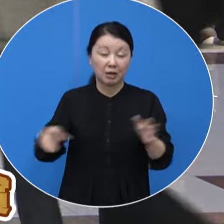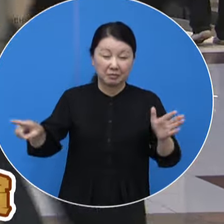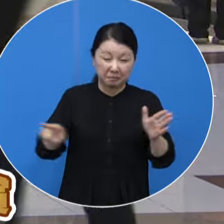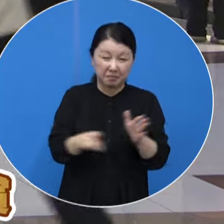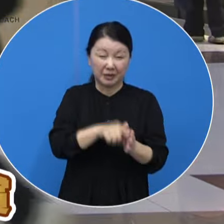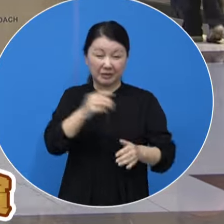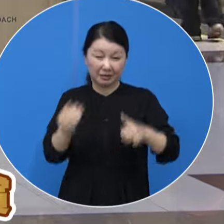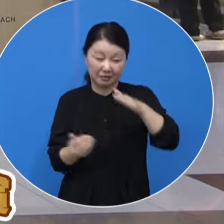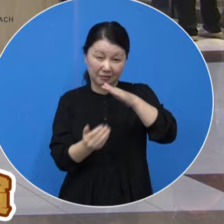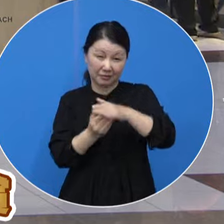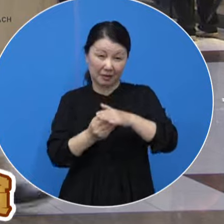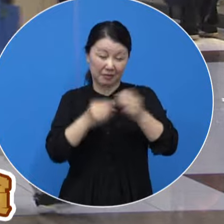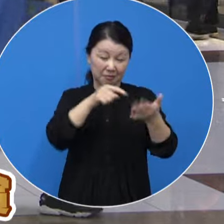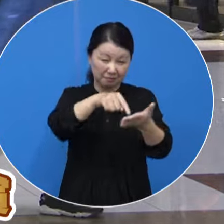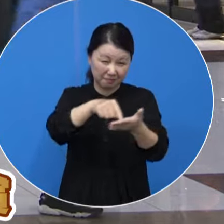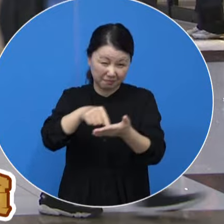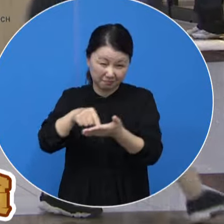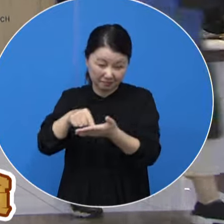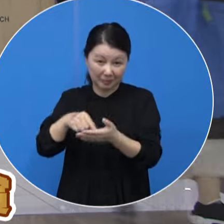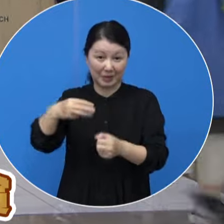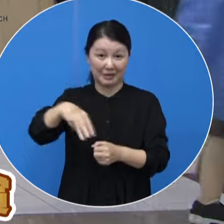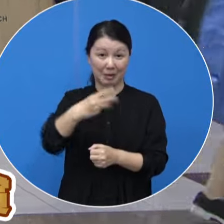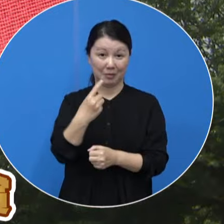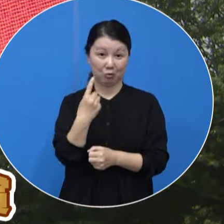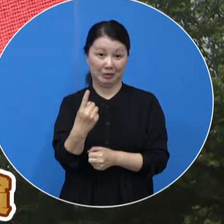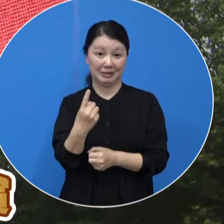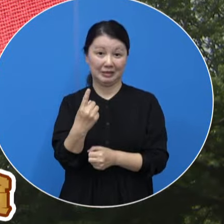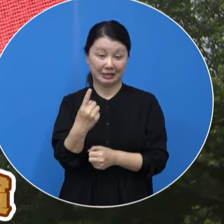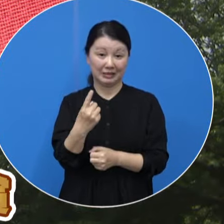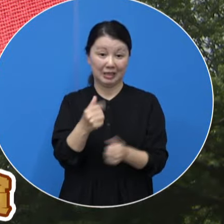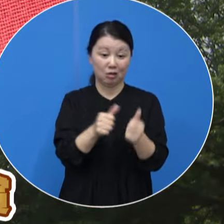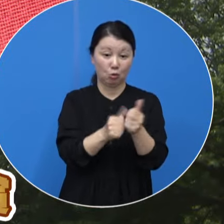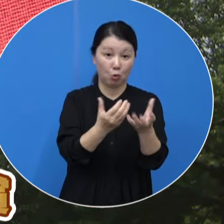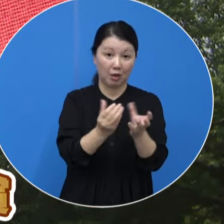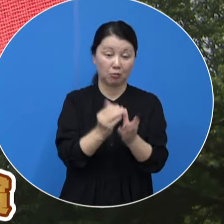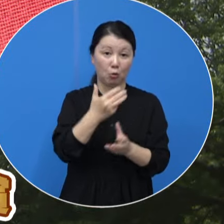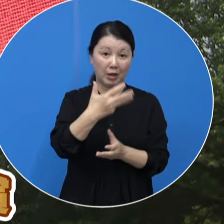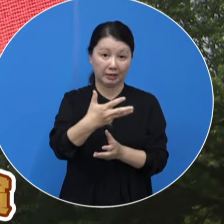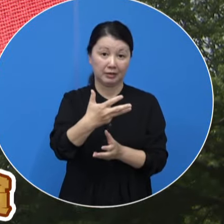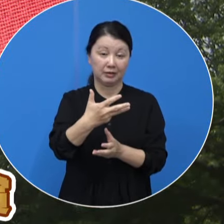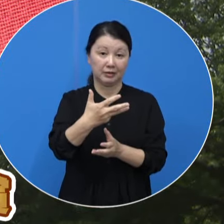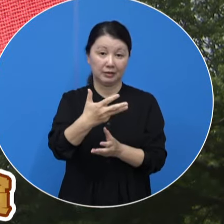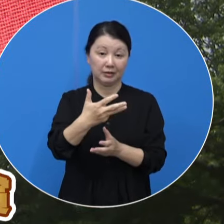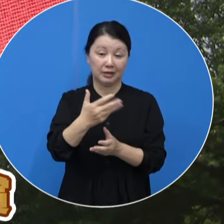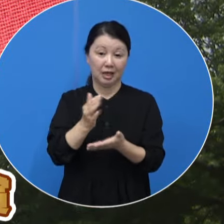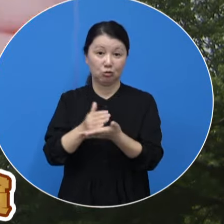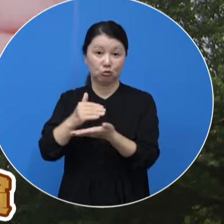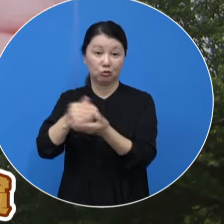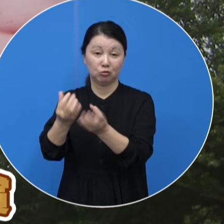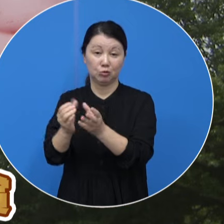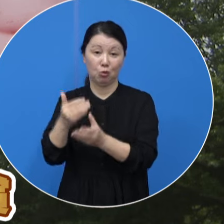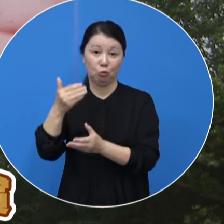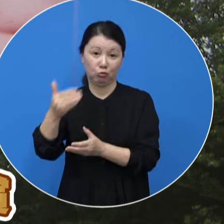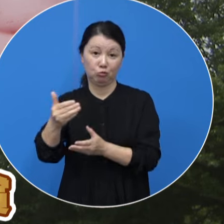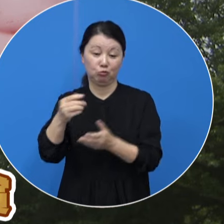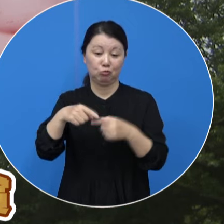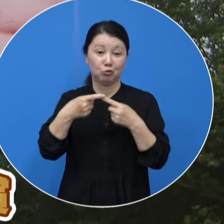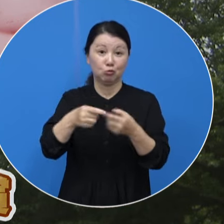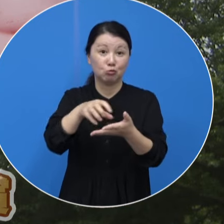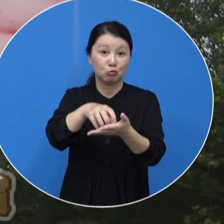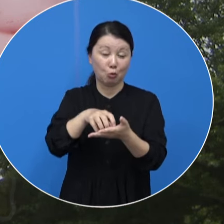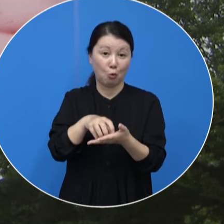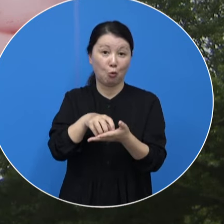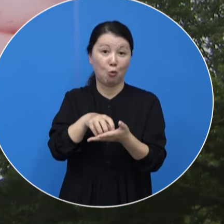過去最多301作品の応募があり、惣菜部門8作品、スイーツ部門9作品が入